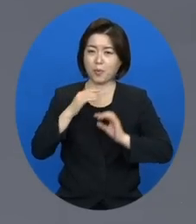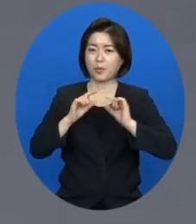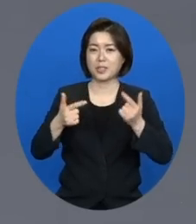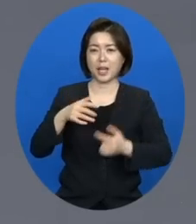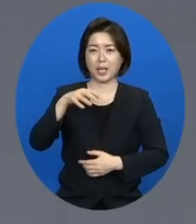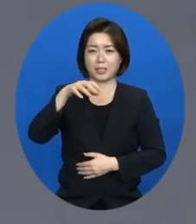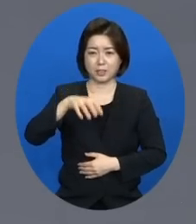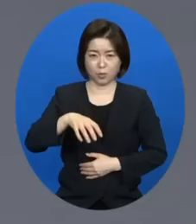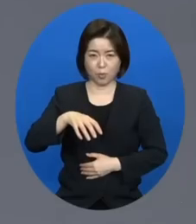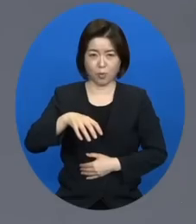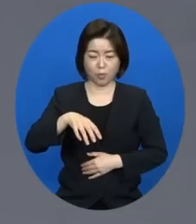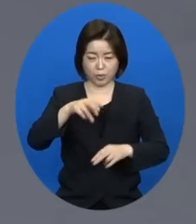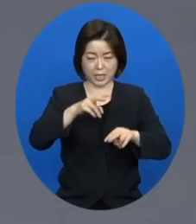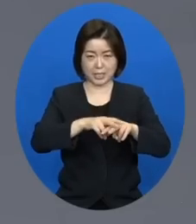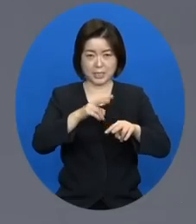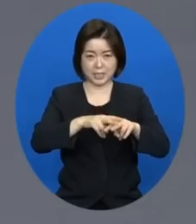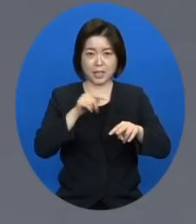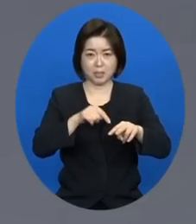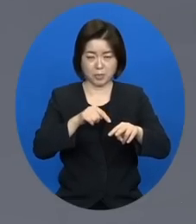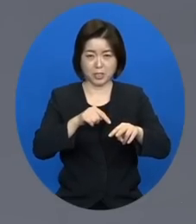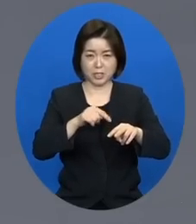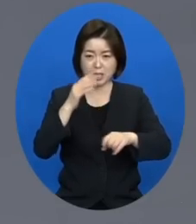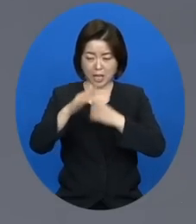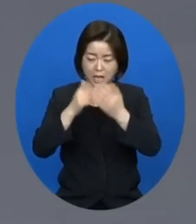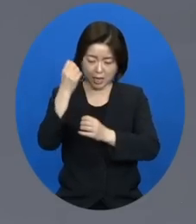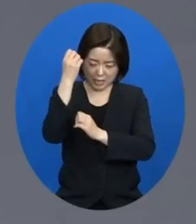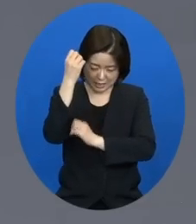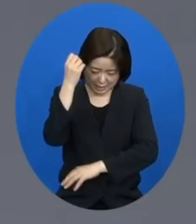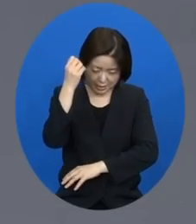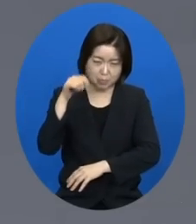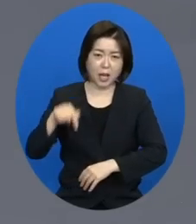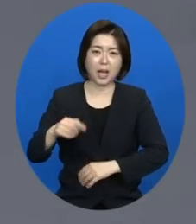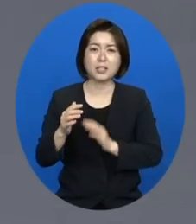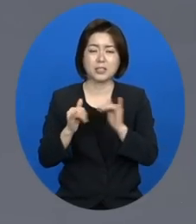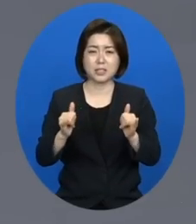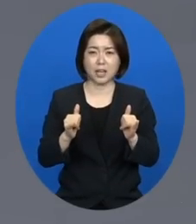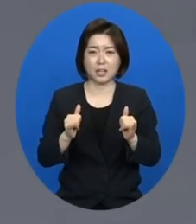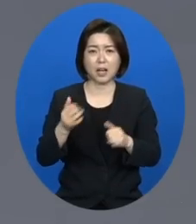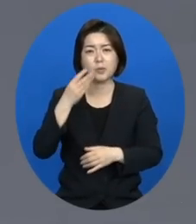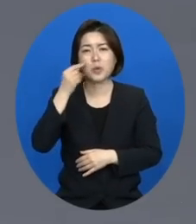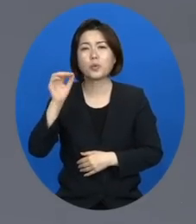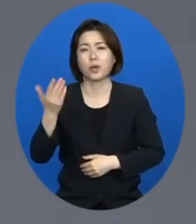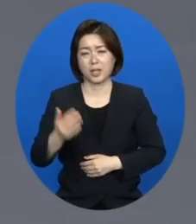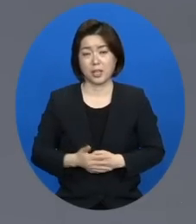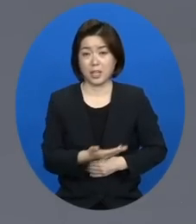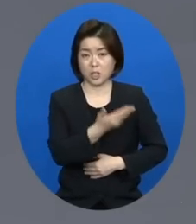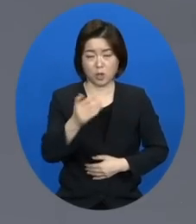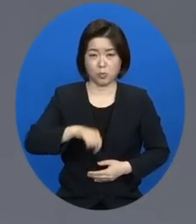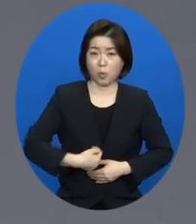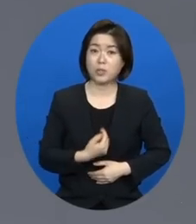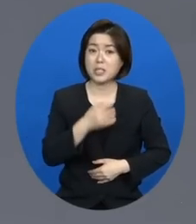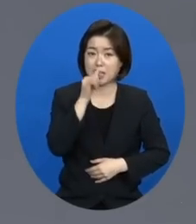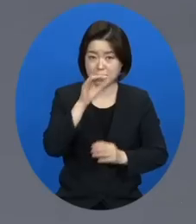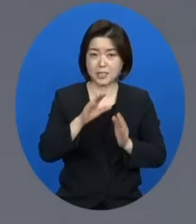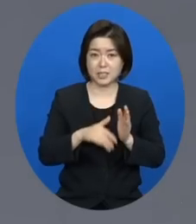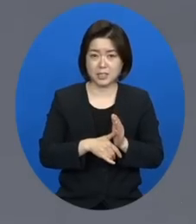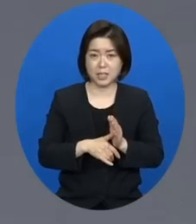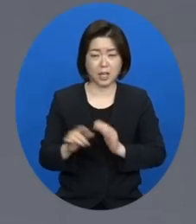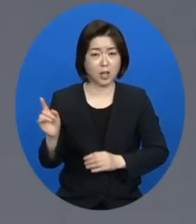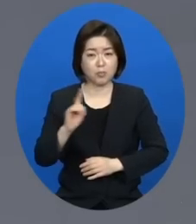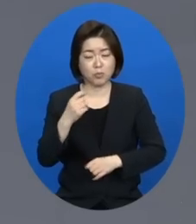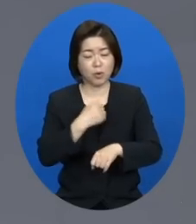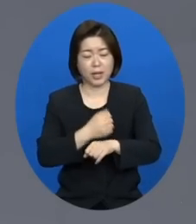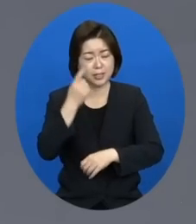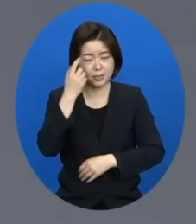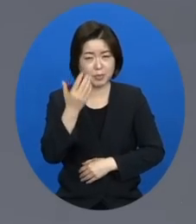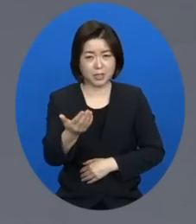곳에서 샘이신 하나님께 깊이 뿌리를 내리는 자입니다. 여러분들은 혼자 계실 때 무엇을